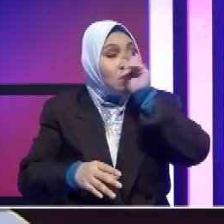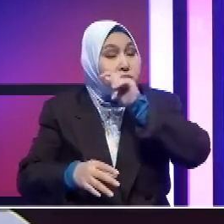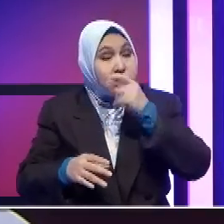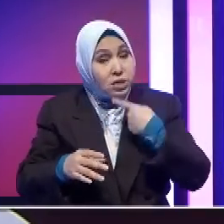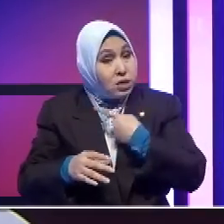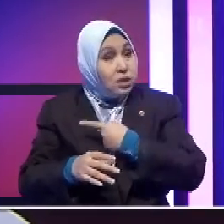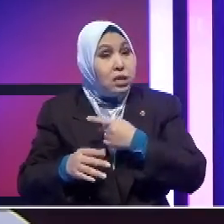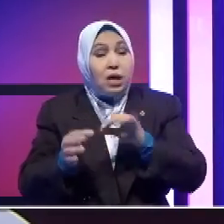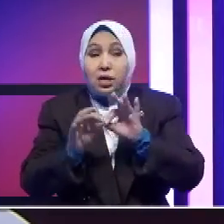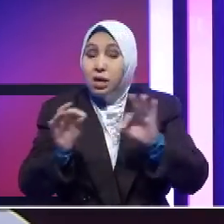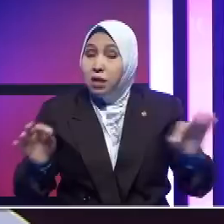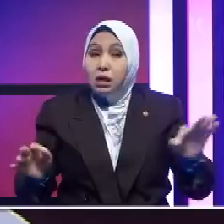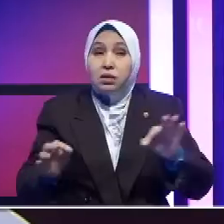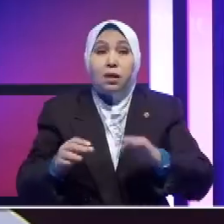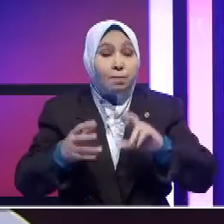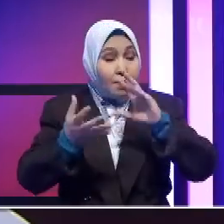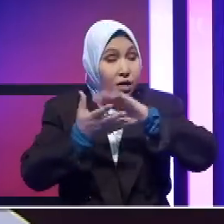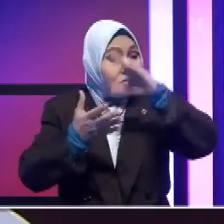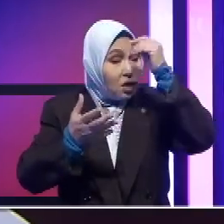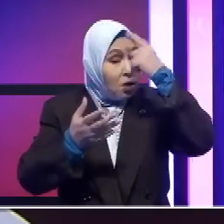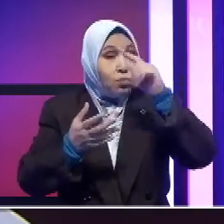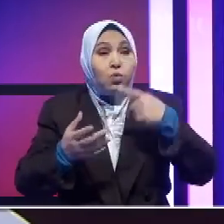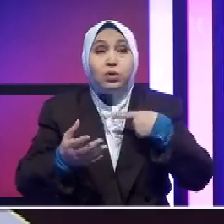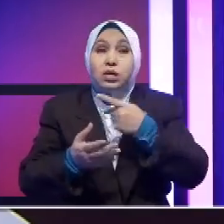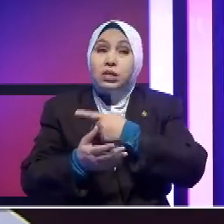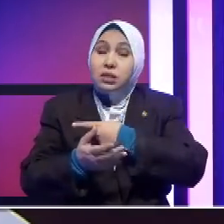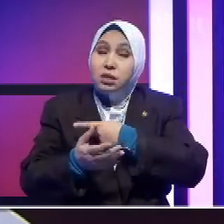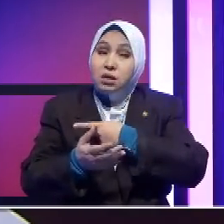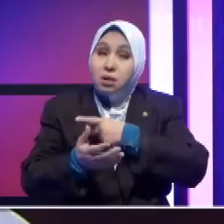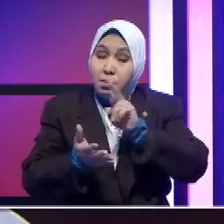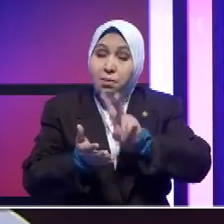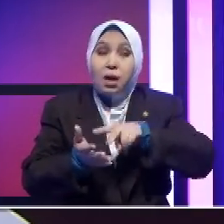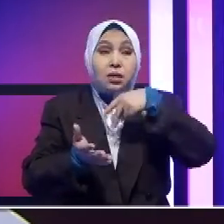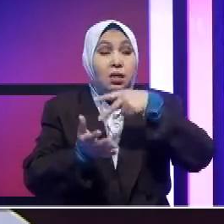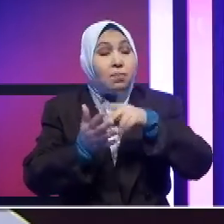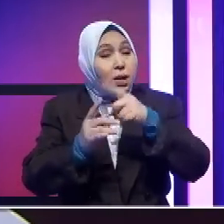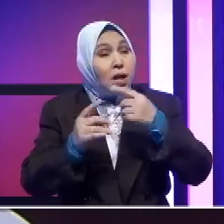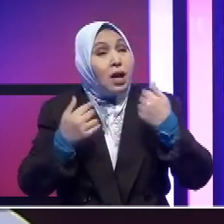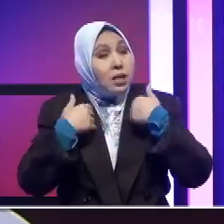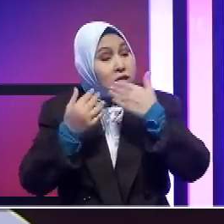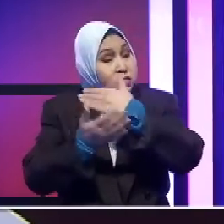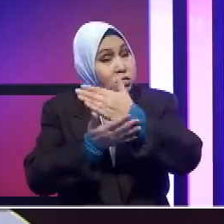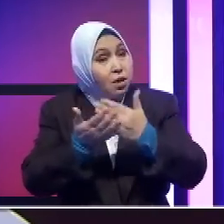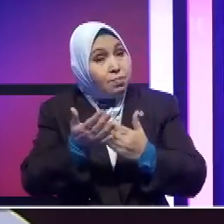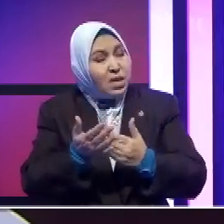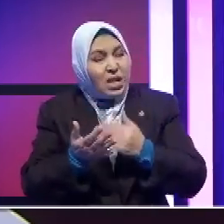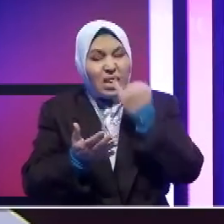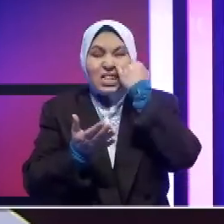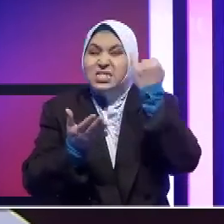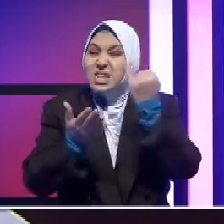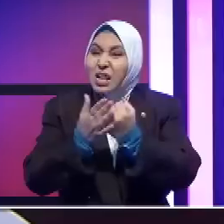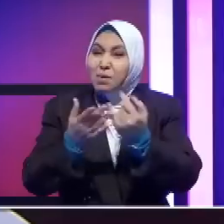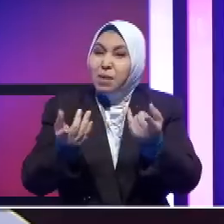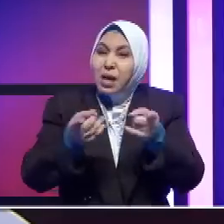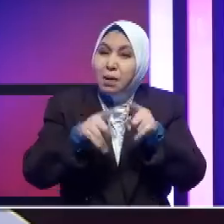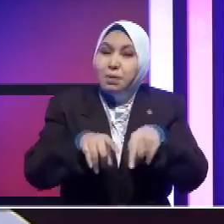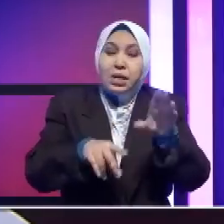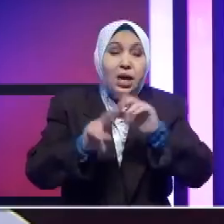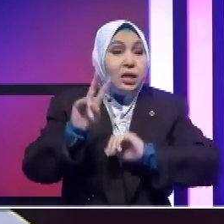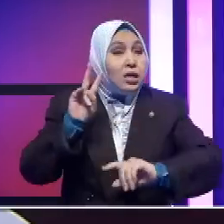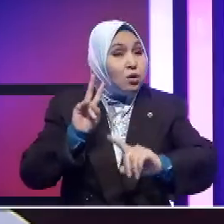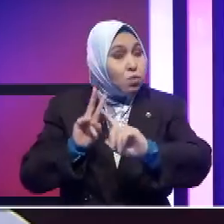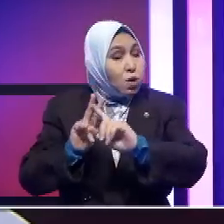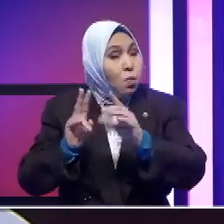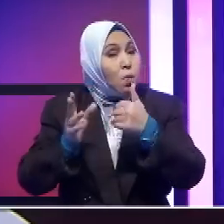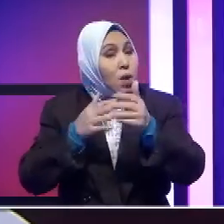perhatikan, dan ia pelajaran untuk kita, ya, bangkit apabila ada sesuatu kezaliman berlaku. Dan yang keduanya apa,